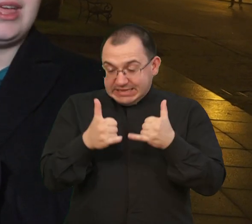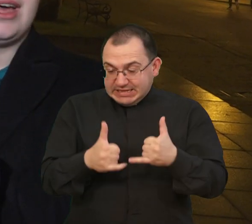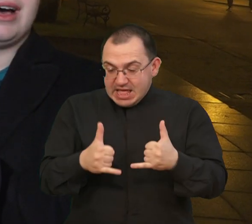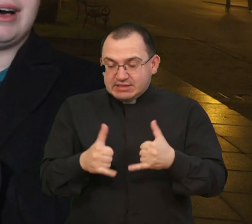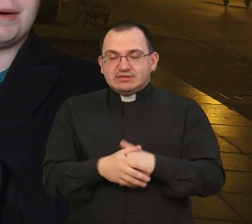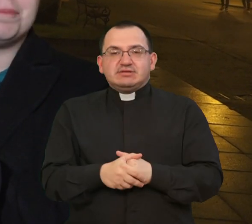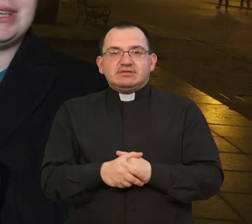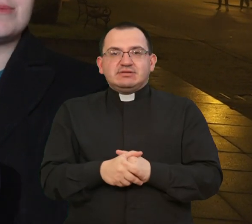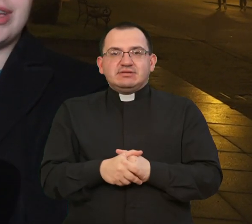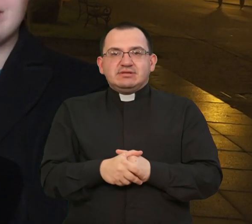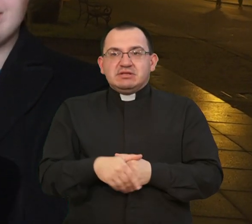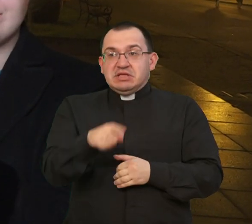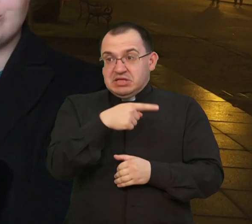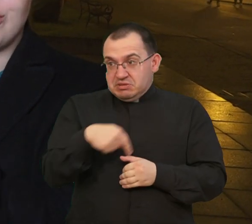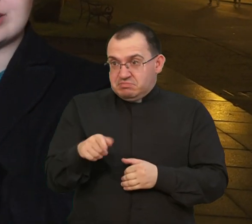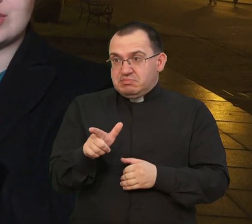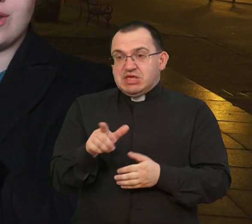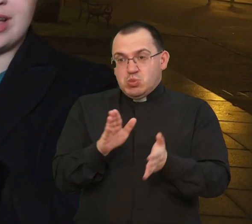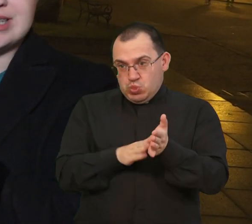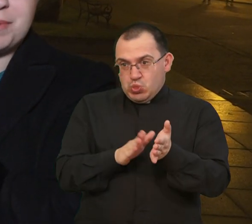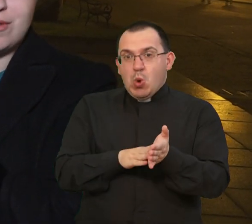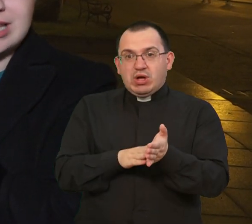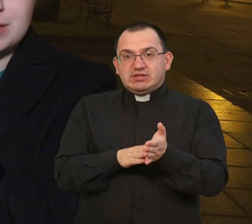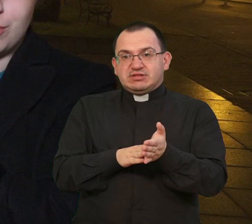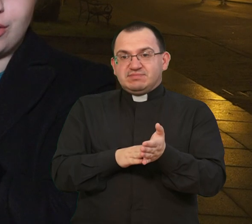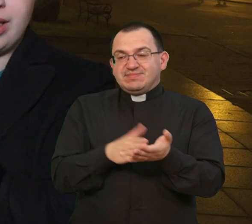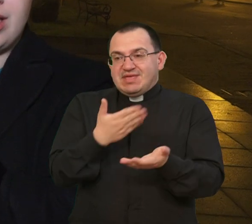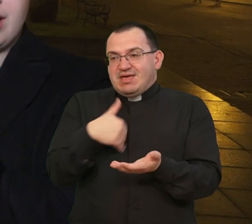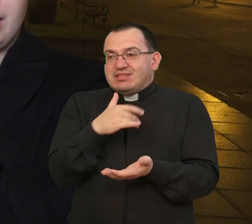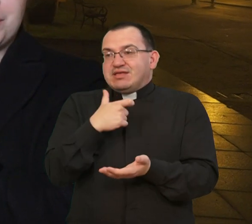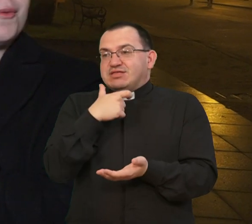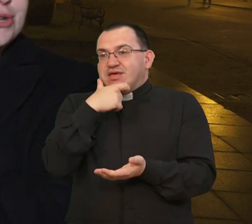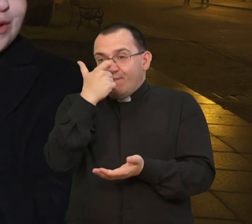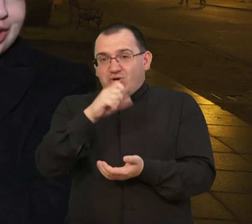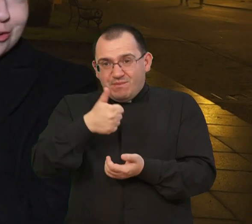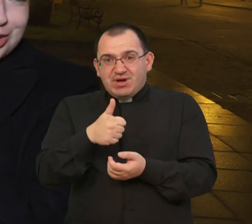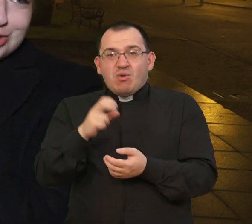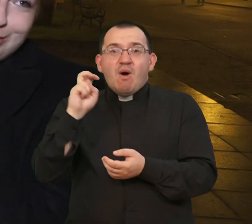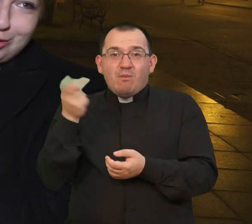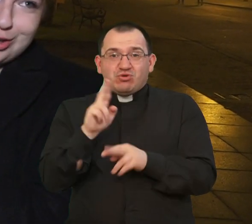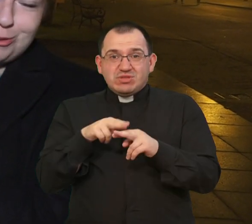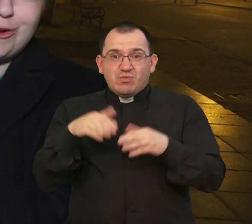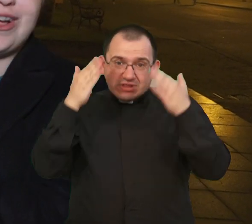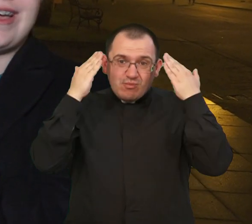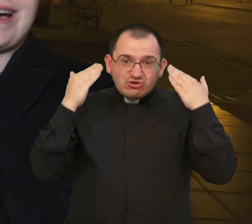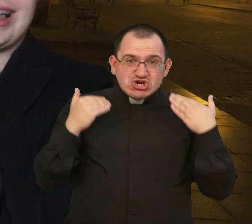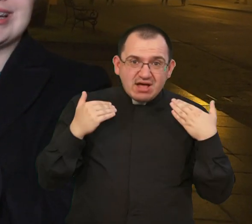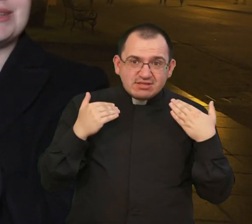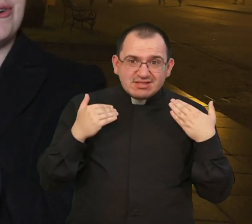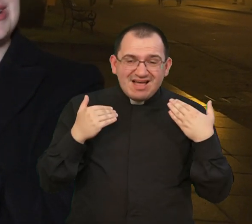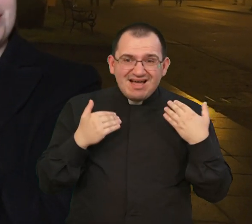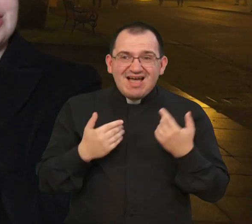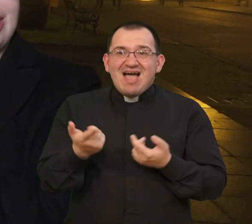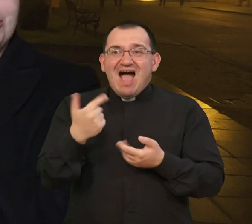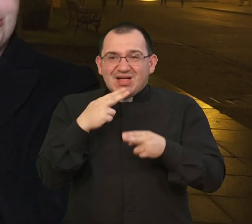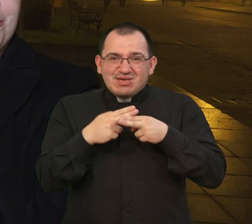vrijeme. Mi smo jedan dokaz toga. Zapravo nas je Bog prvo pozvao na redovništvo jednog i drugog, ali nas